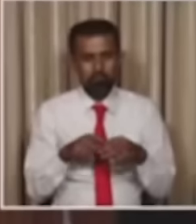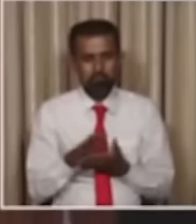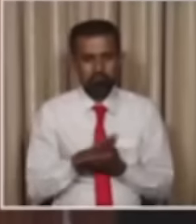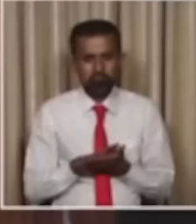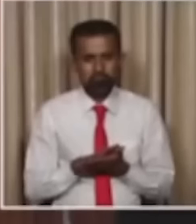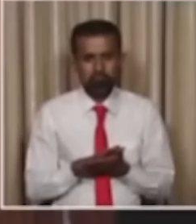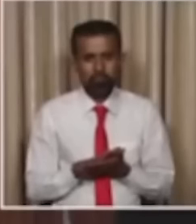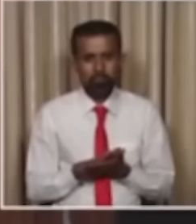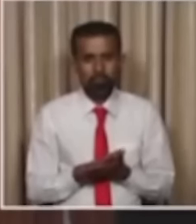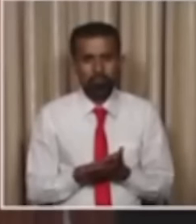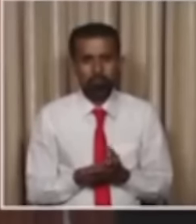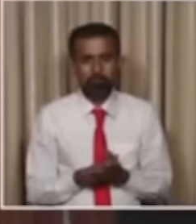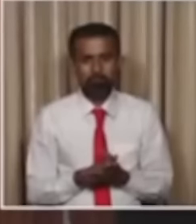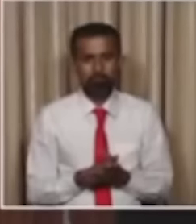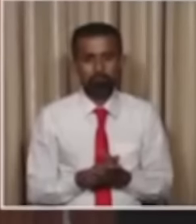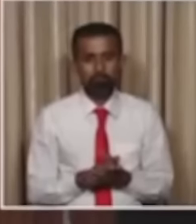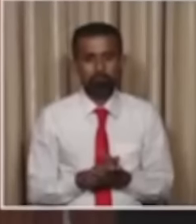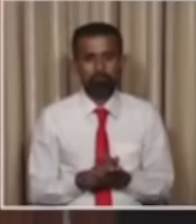නෑ. මට ඇහෙන්නේ නෑ හරියට.